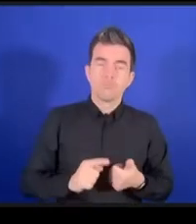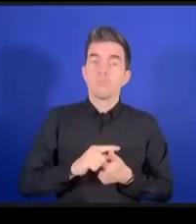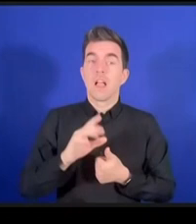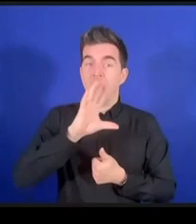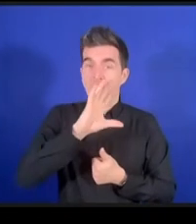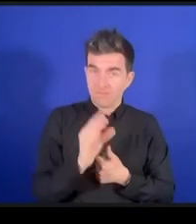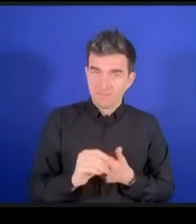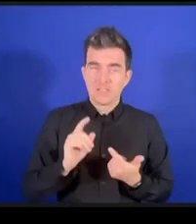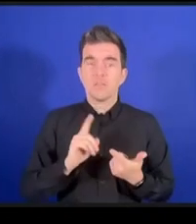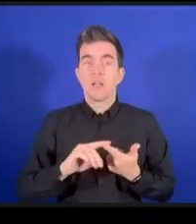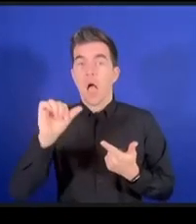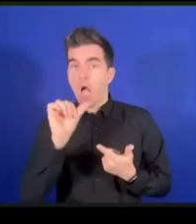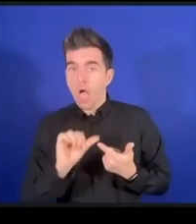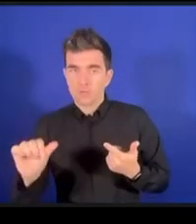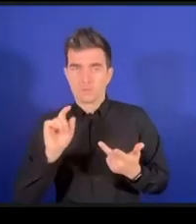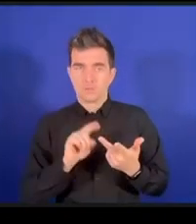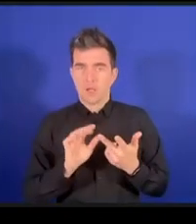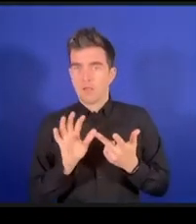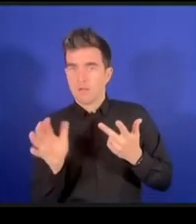и они получили